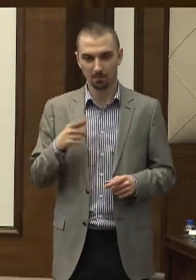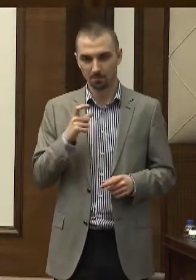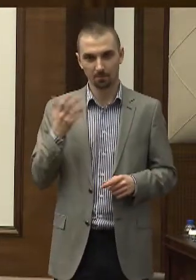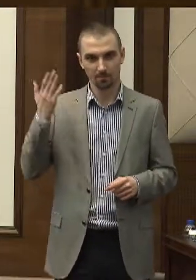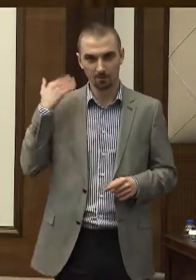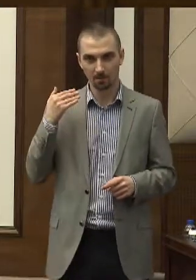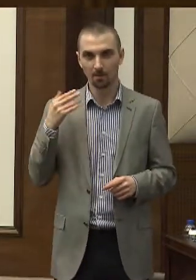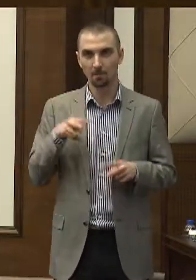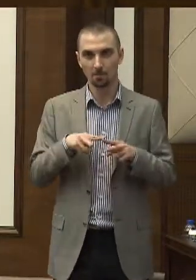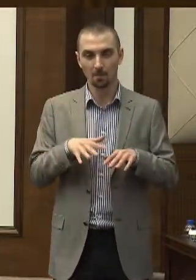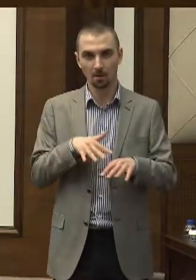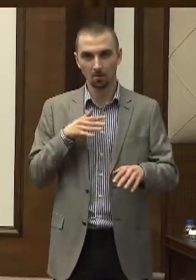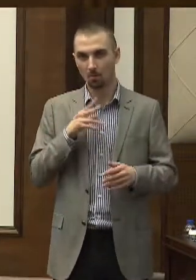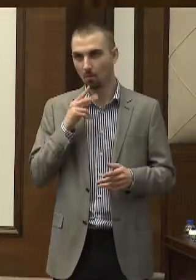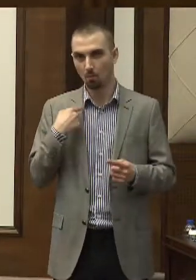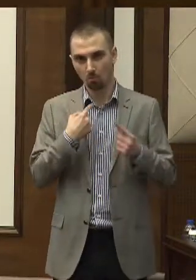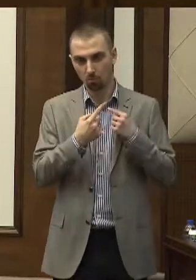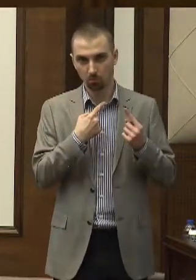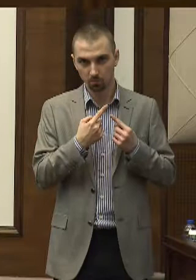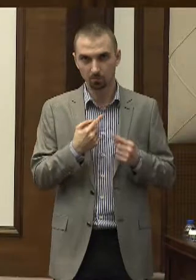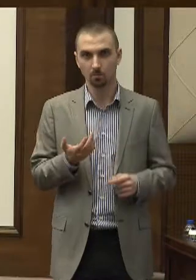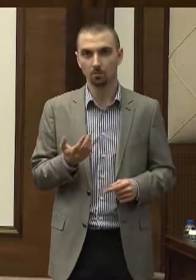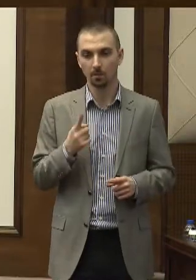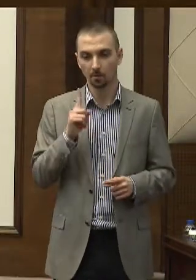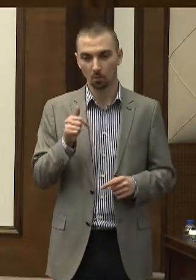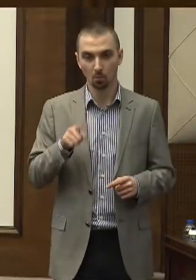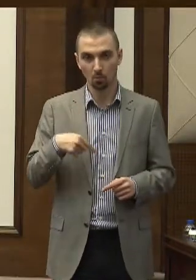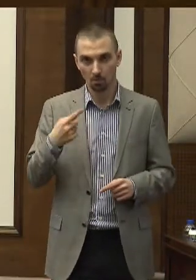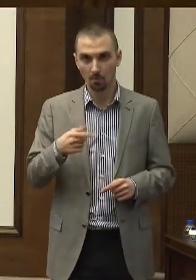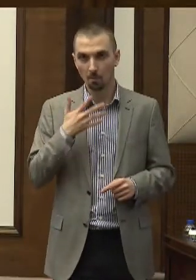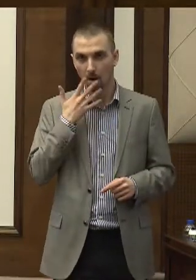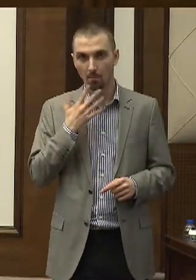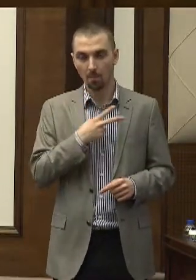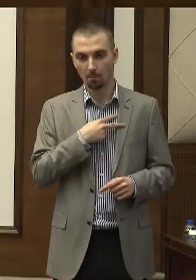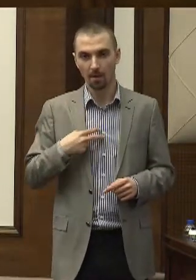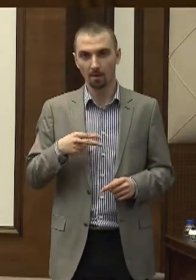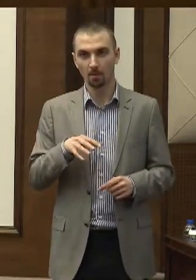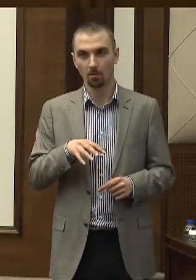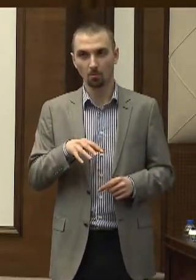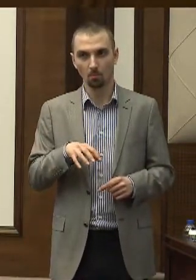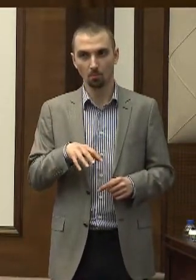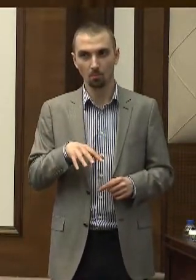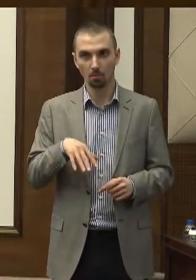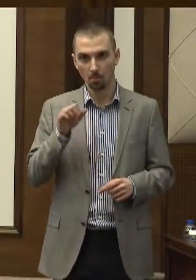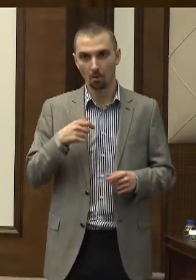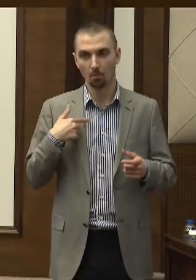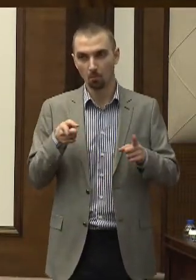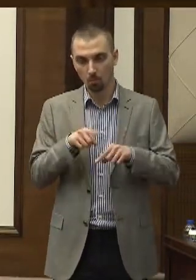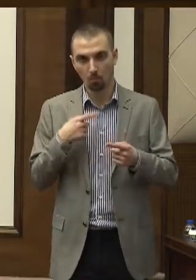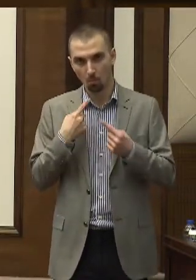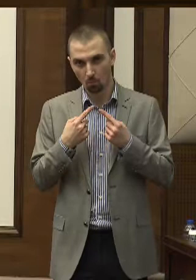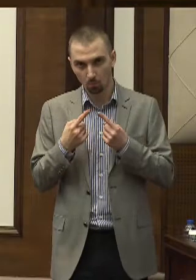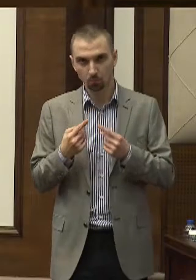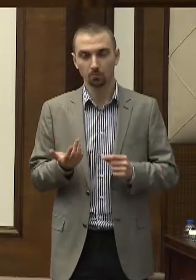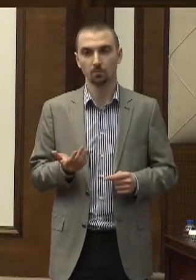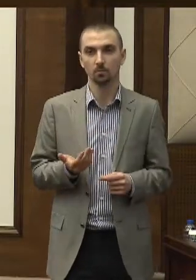biliyorsunuz mecliste hem meclis kürsüsünden görüştüm, hem de ondan bir gün sonra Marmara Belediyeler Birliği encümeninde 2,5 saat beraberdik, yine görüştüm.